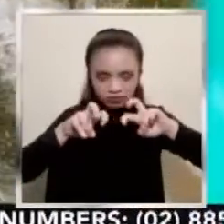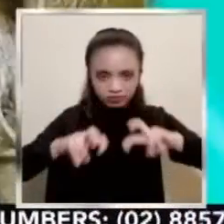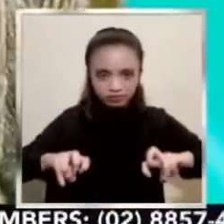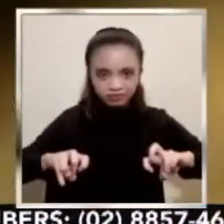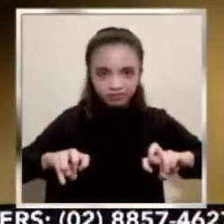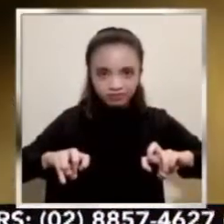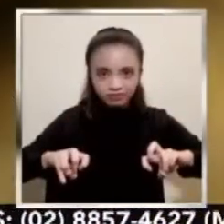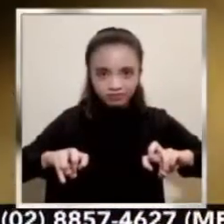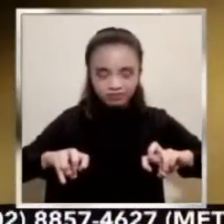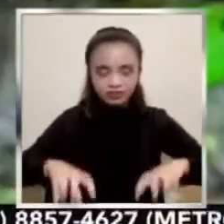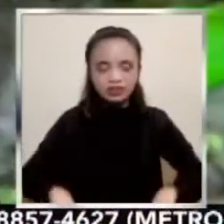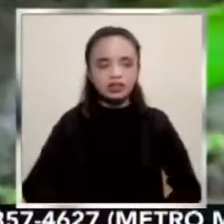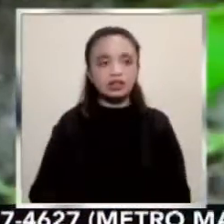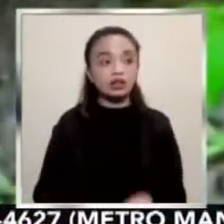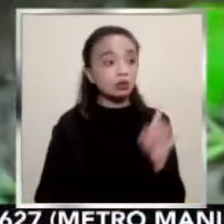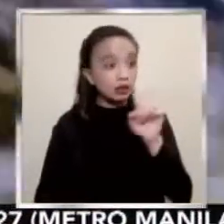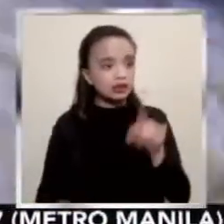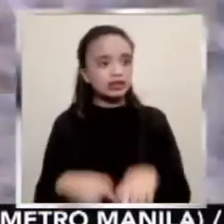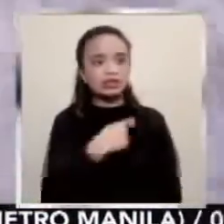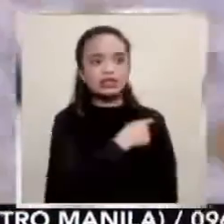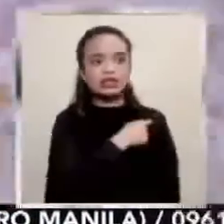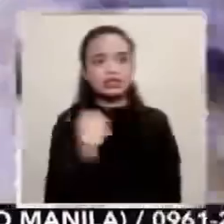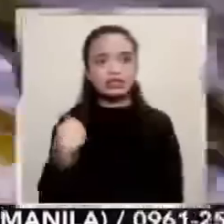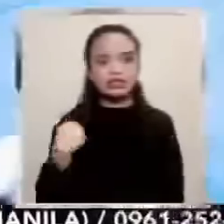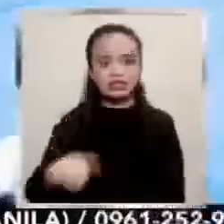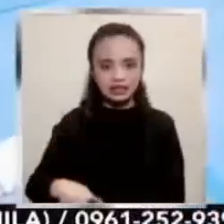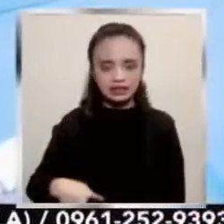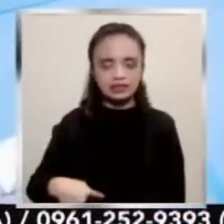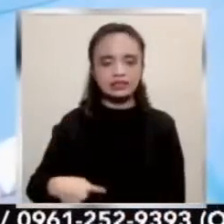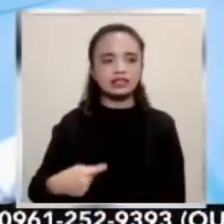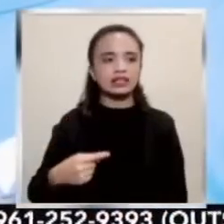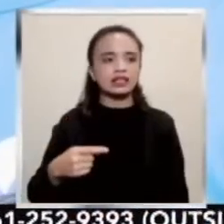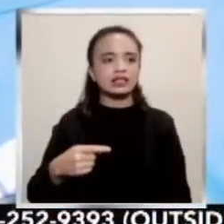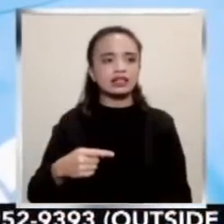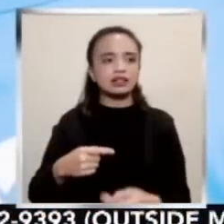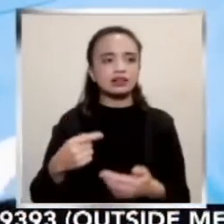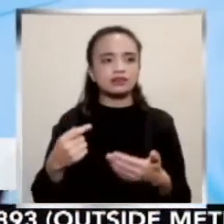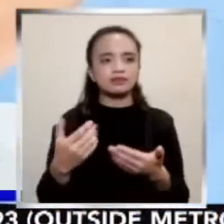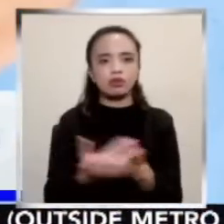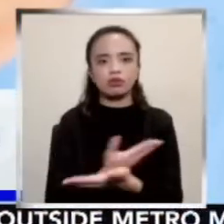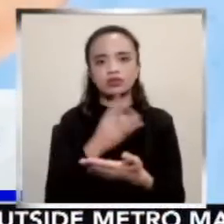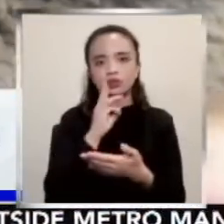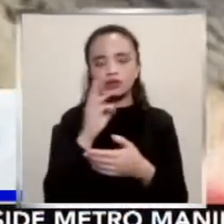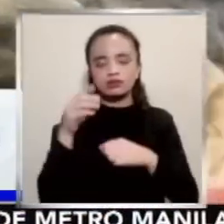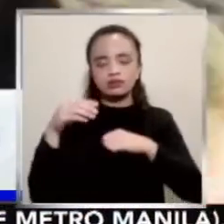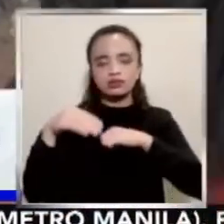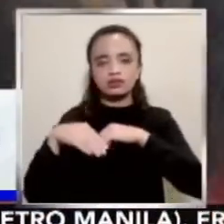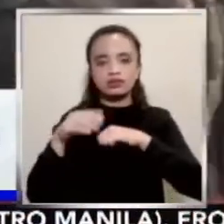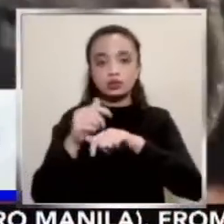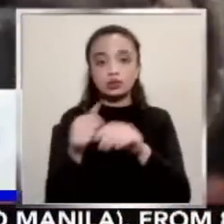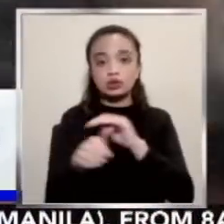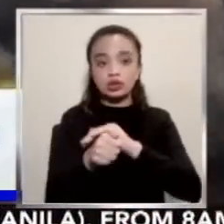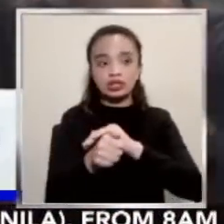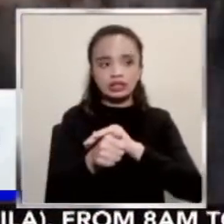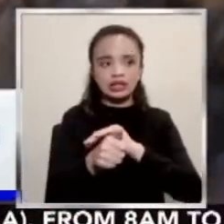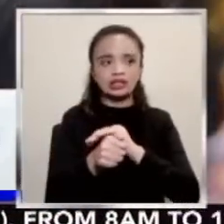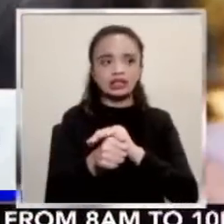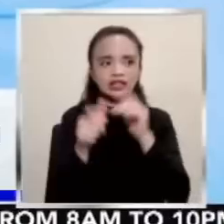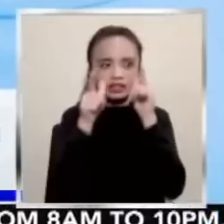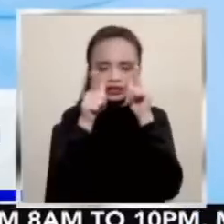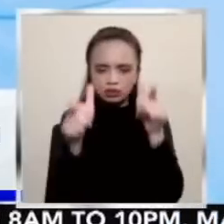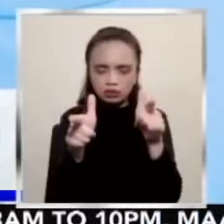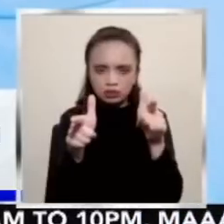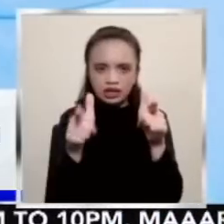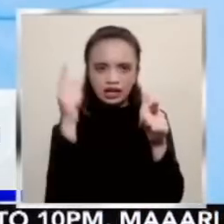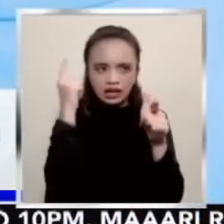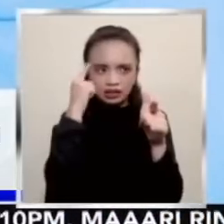It was a Chinese soft-shell turtle, freshwater turtle siya. Equal yung front and rear na paa niya. Mukha siyang feet. You know, it has nails.